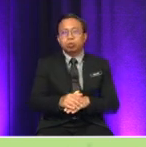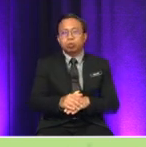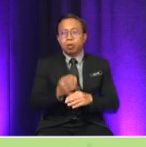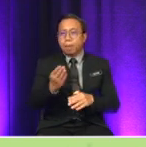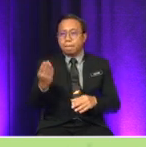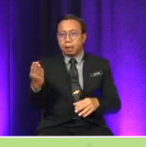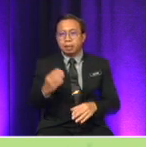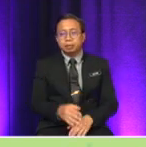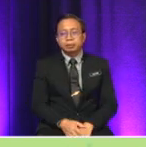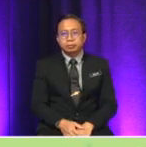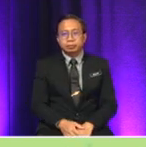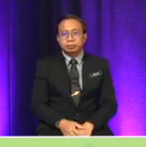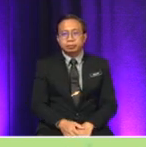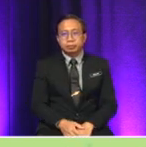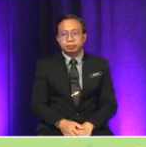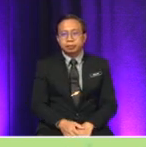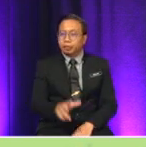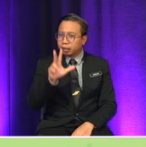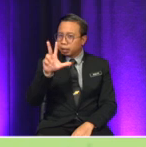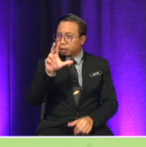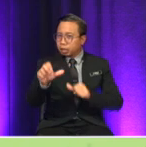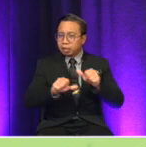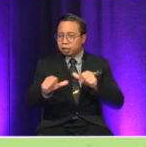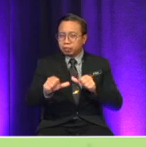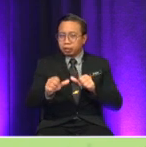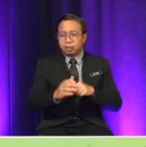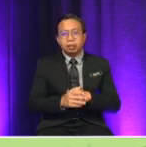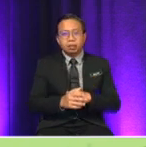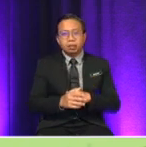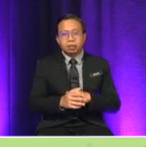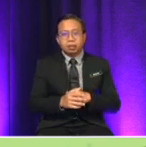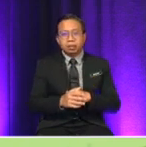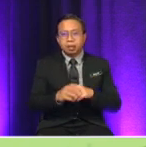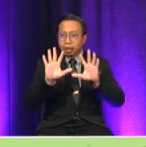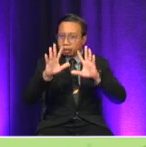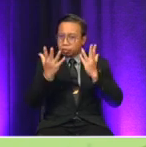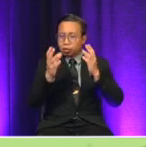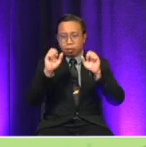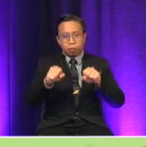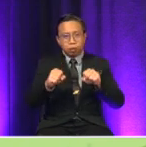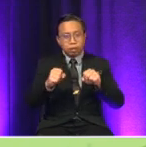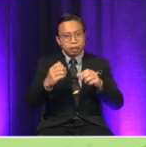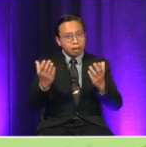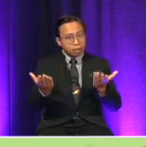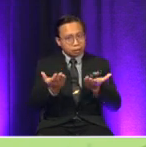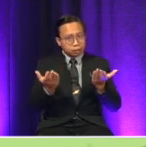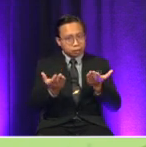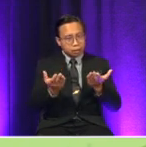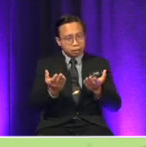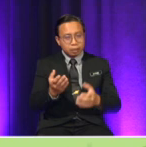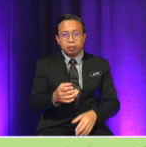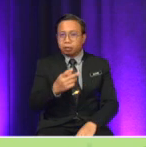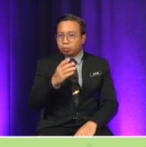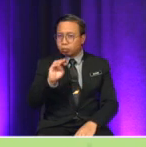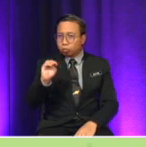kraf tangan. Yang ketiga, aktiviti kraf tangan secara hands-on dapat merangsang minat murid